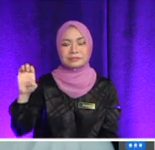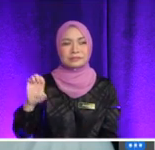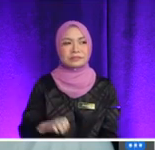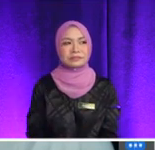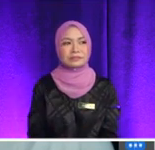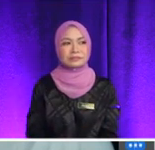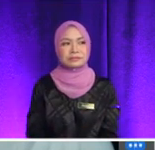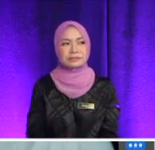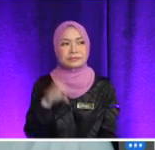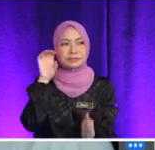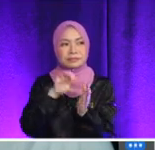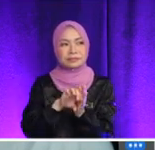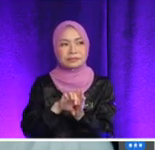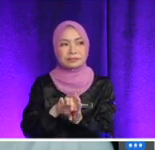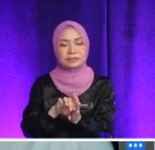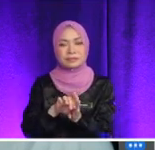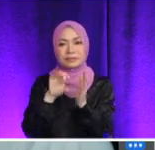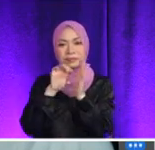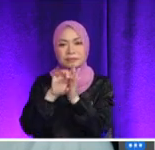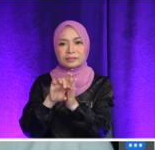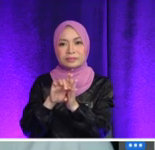untuk hari ini